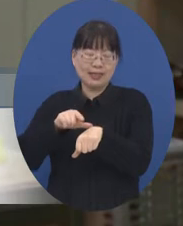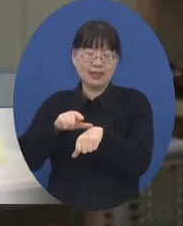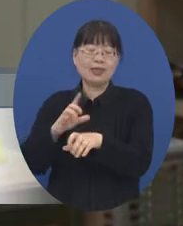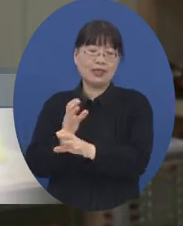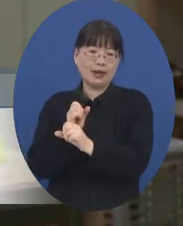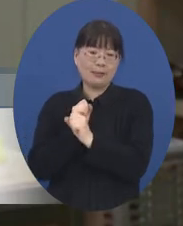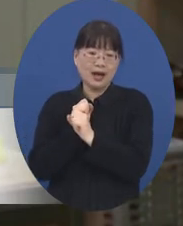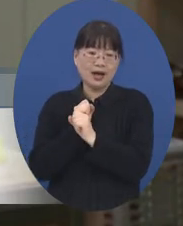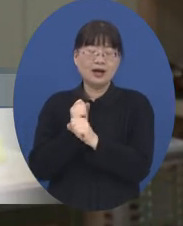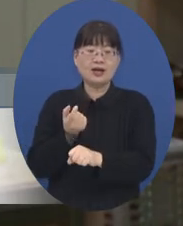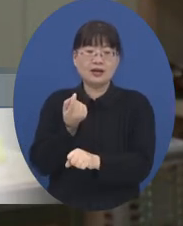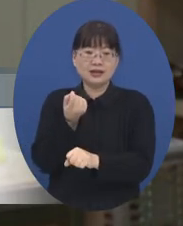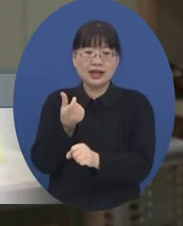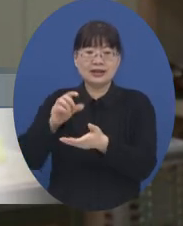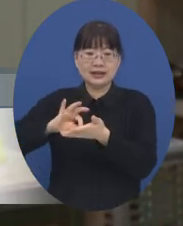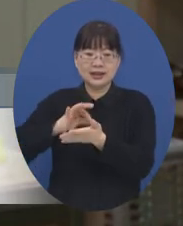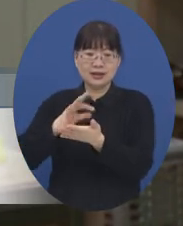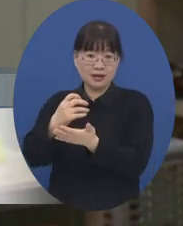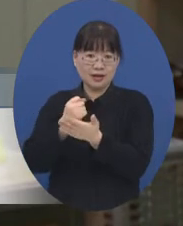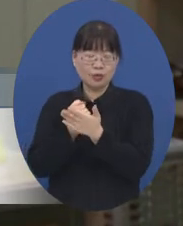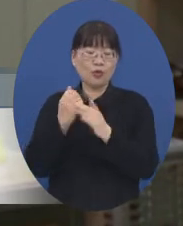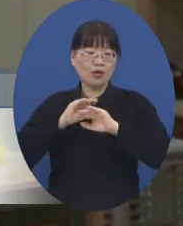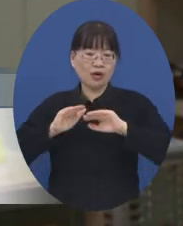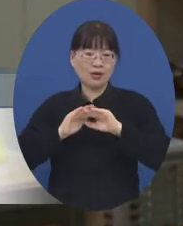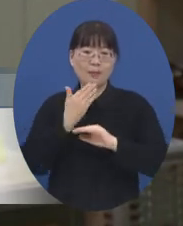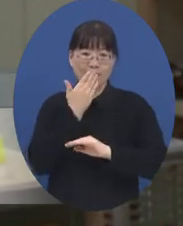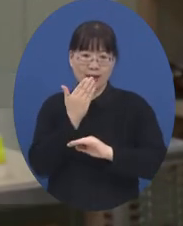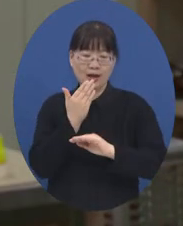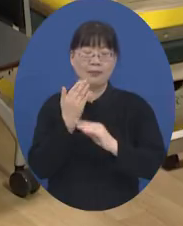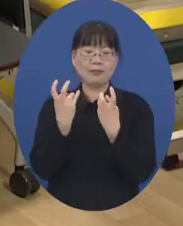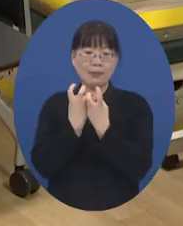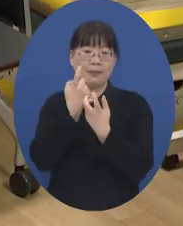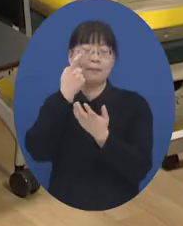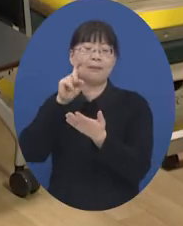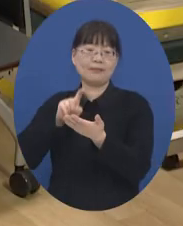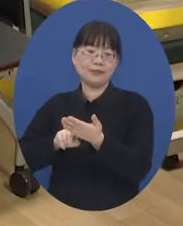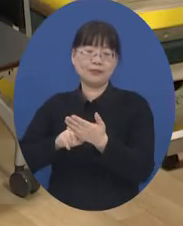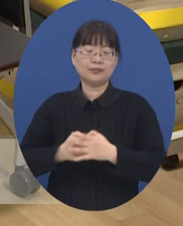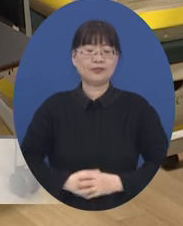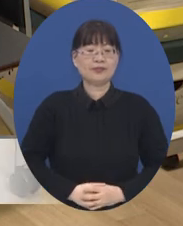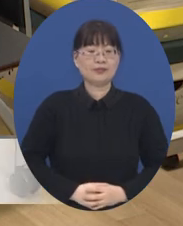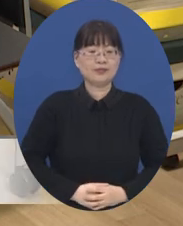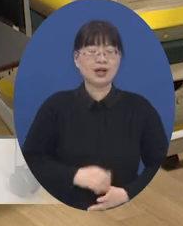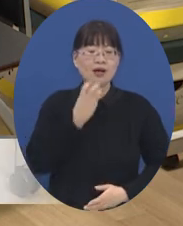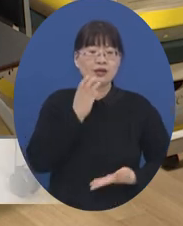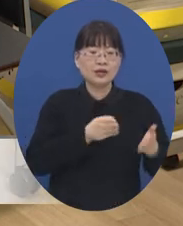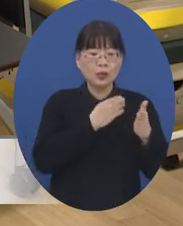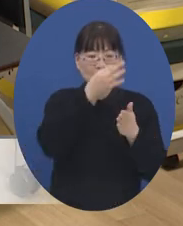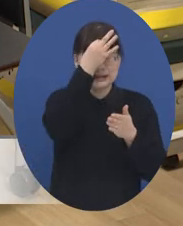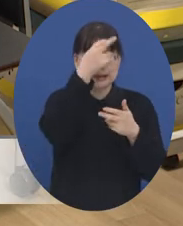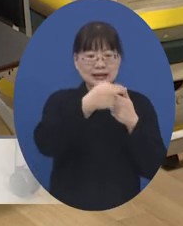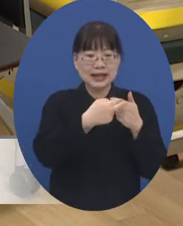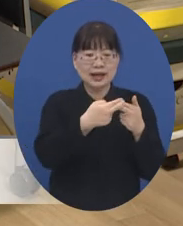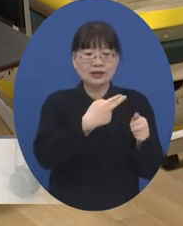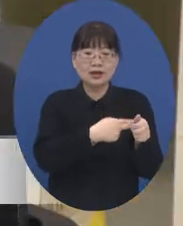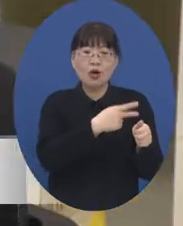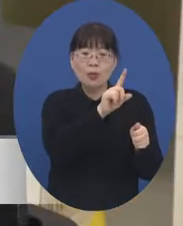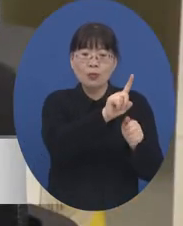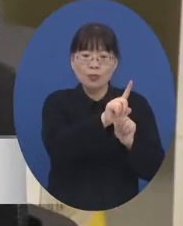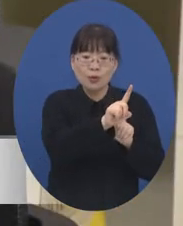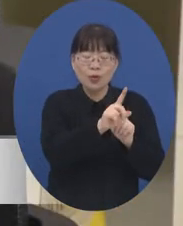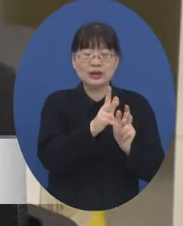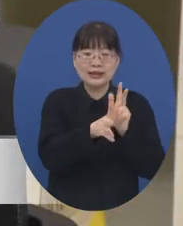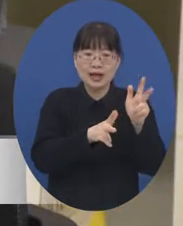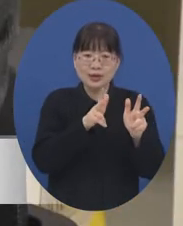그것을 해결할 수 있는 그러한 방법을 찾게 되었습니다 경기도 기술 닥터는 산업체와 대학 연구소